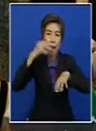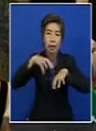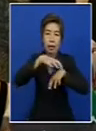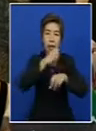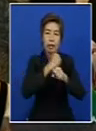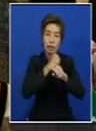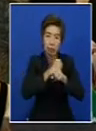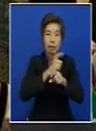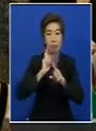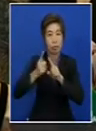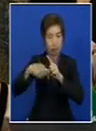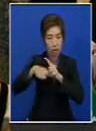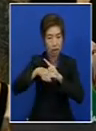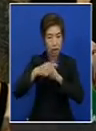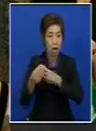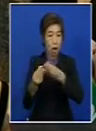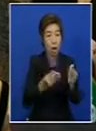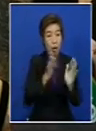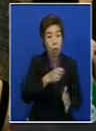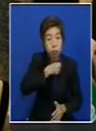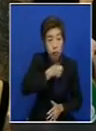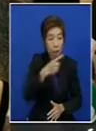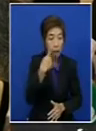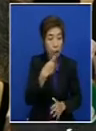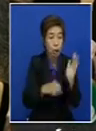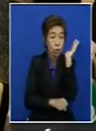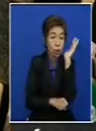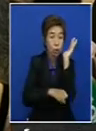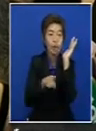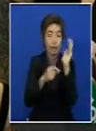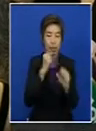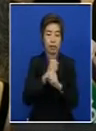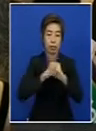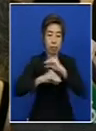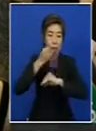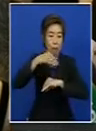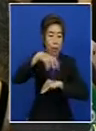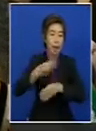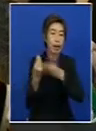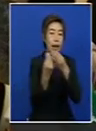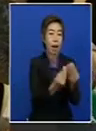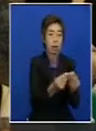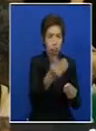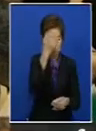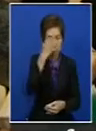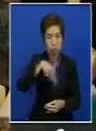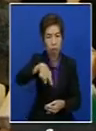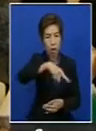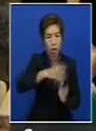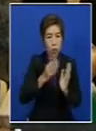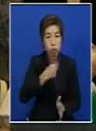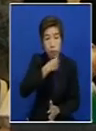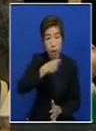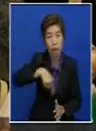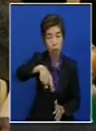ยผู้สูงอายุเนี่ยในส่วนที่มีฐานะยากจนเพื่อให้คนกลุ่มนี้เนี่ยสามารถที่จะ